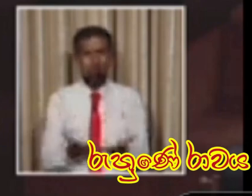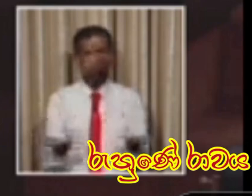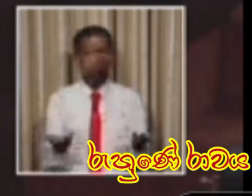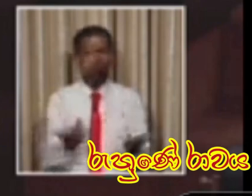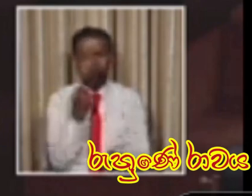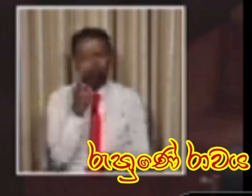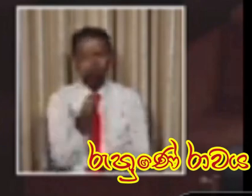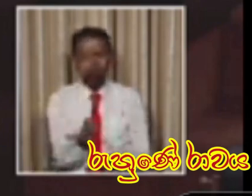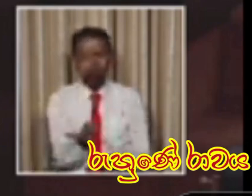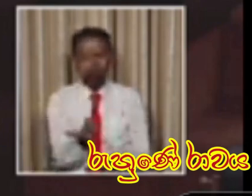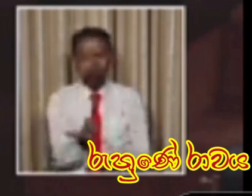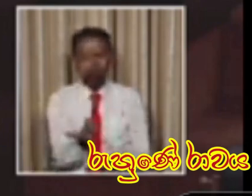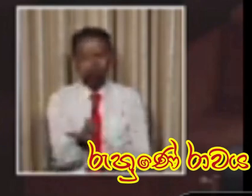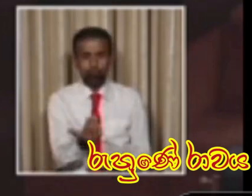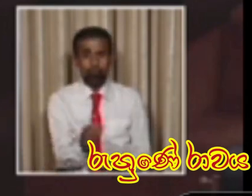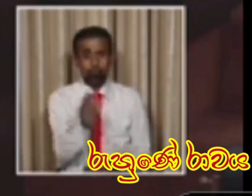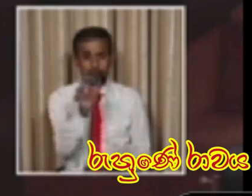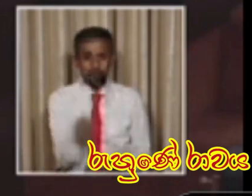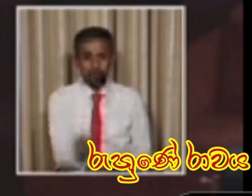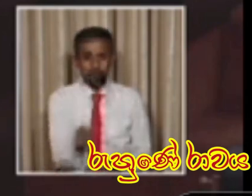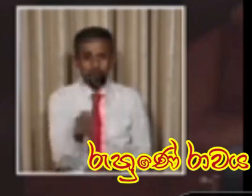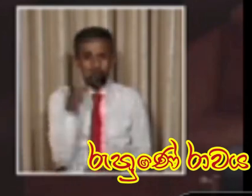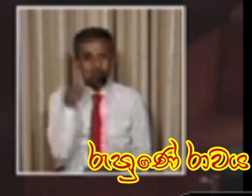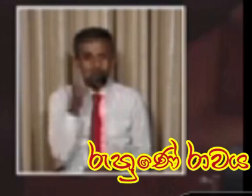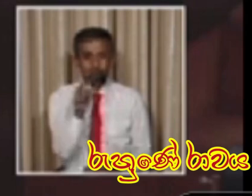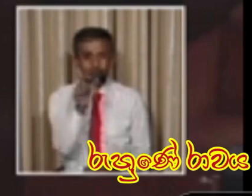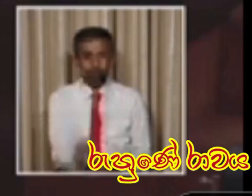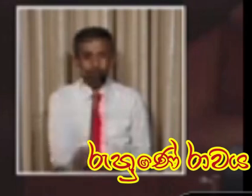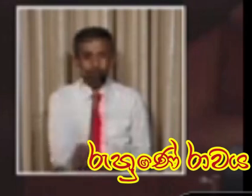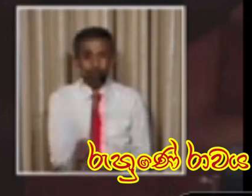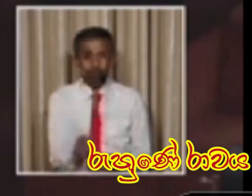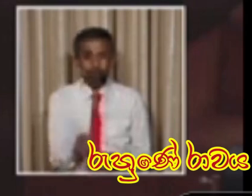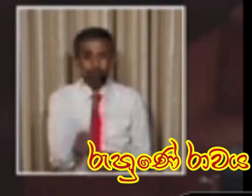පෙන්වන්න කියන්නේ. විශේෂයෙන්ම ඔබතුමන්ලගේ මම දන්නේ ඔබතුමන්ලගේ